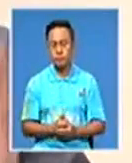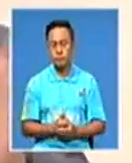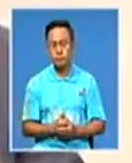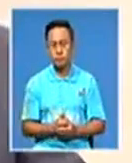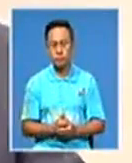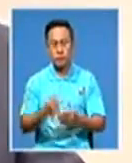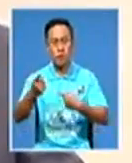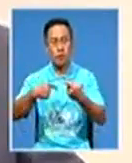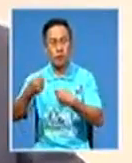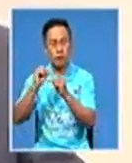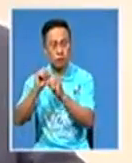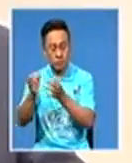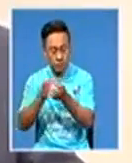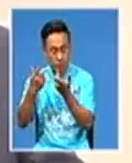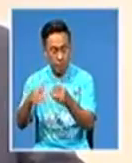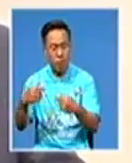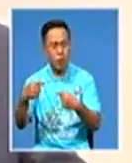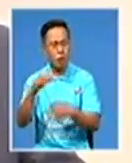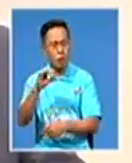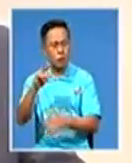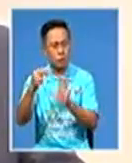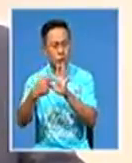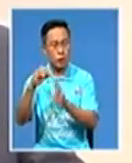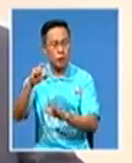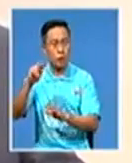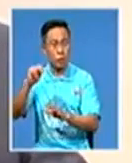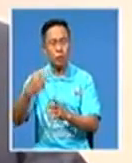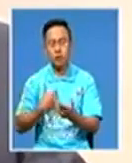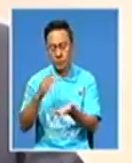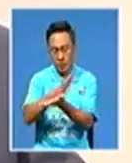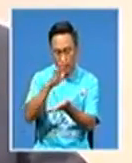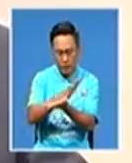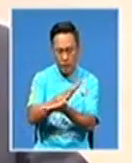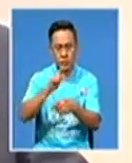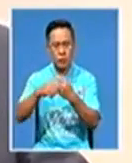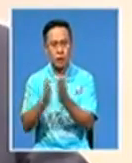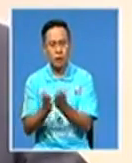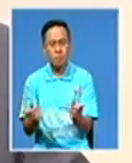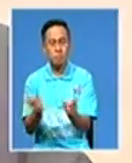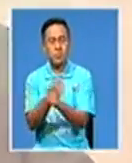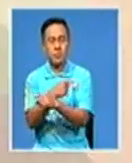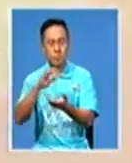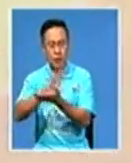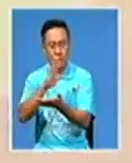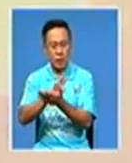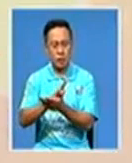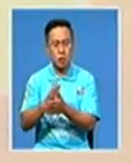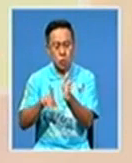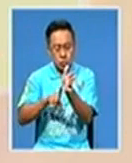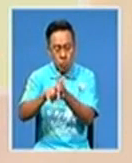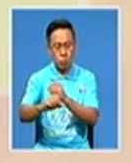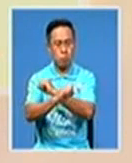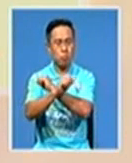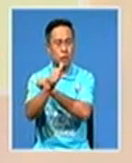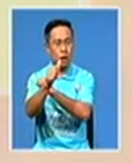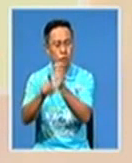ฮะพลาสติกผมพูดแล้วพลาสติกชีวภาพนะฮะเยื่อกระดาษเนี่ยอีกหน่อยก็จะเป็นเยื่อประเภทที่ปลอดเชื้อกระดาษปลอดเชื้อนะ